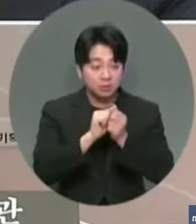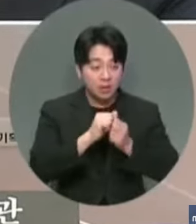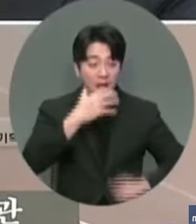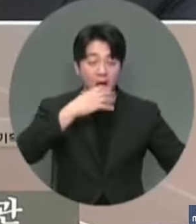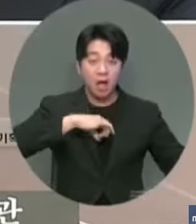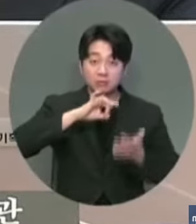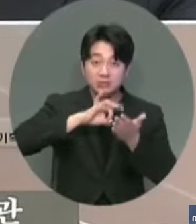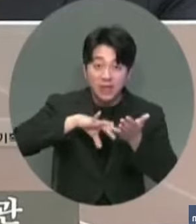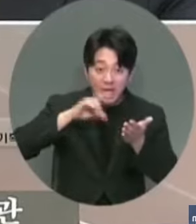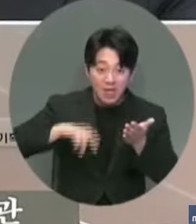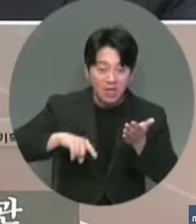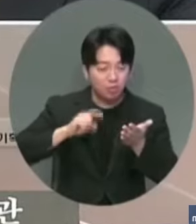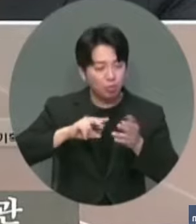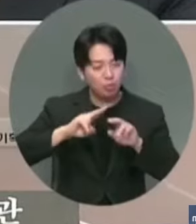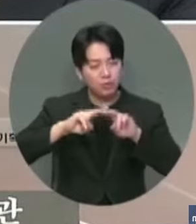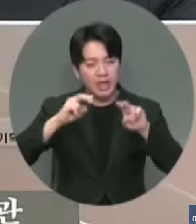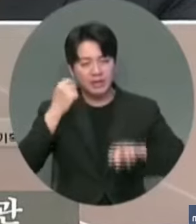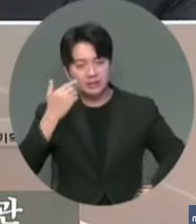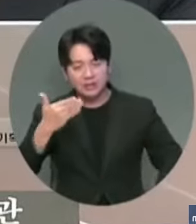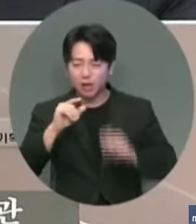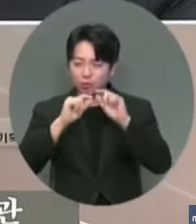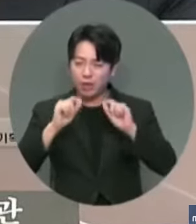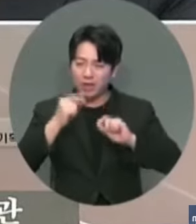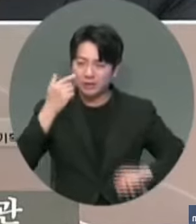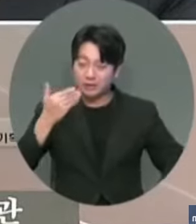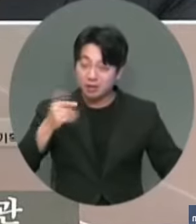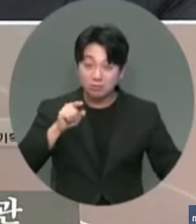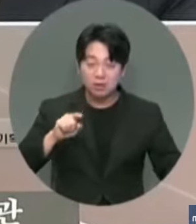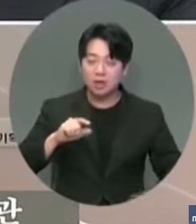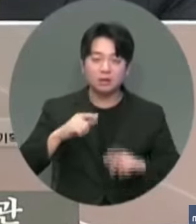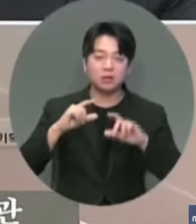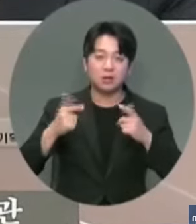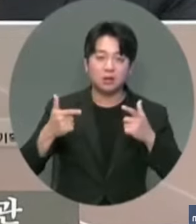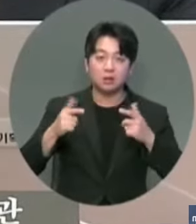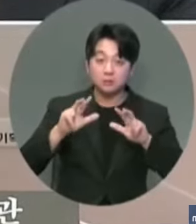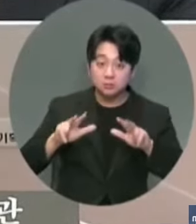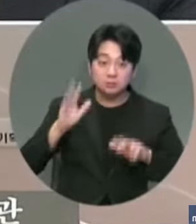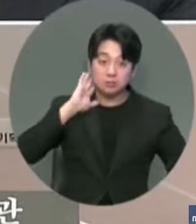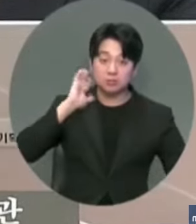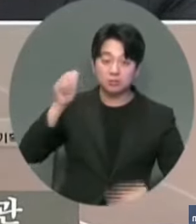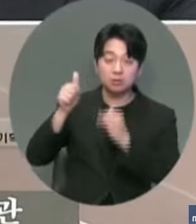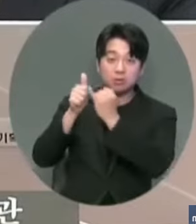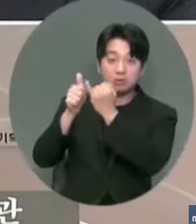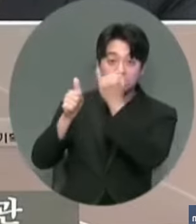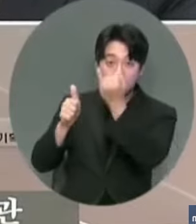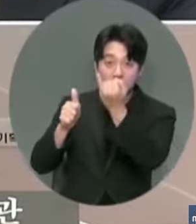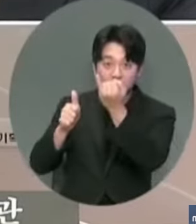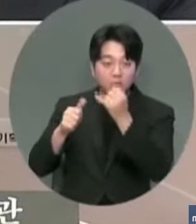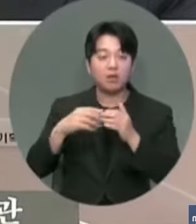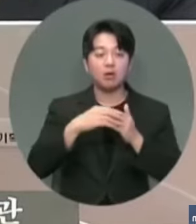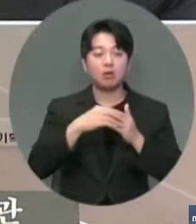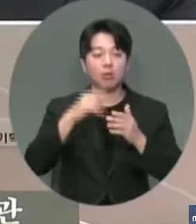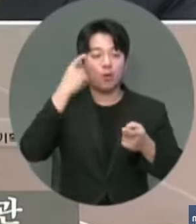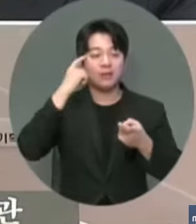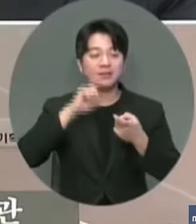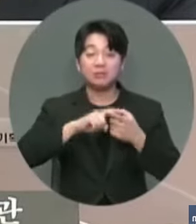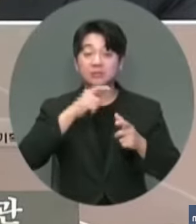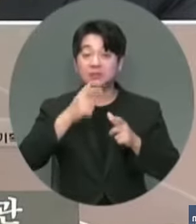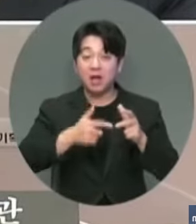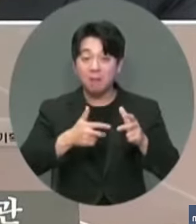마당에 저는 이거 아무리 김건희 여사 관심 사업이라도 임기 중에 다 끝내려고 생각하지 마시고 조금 여유를